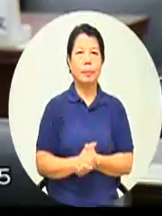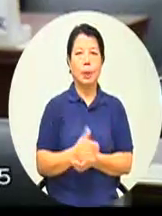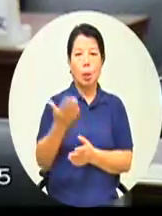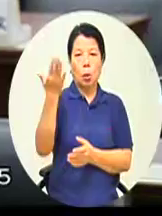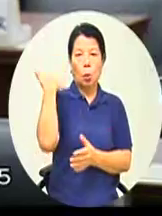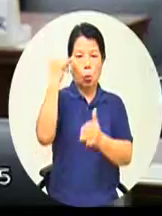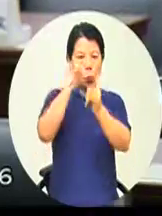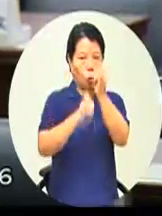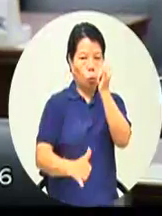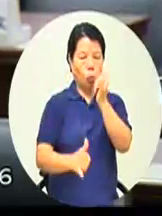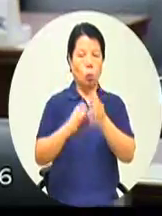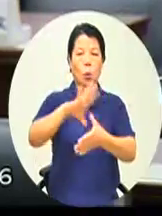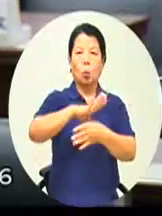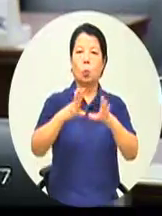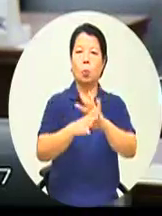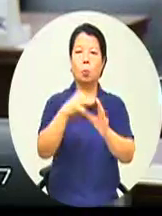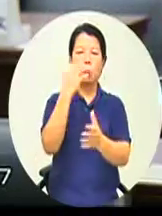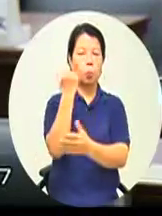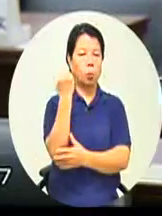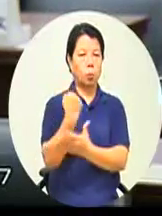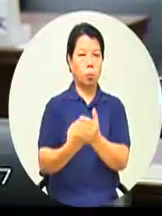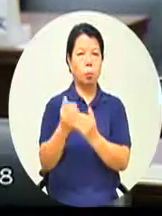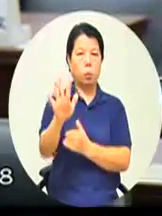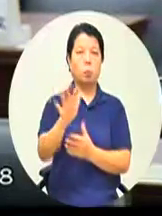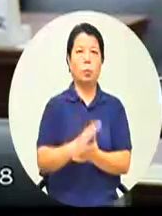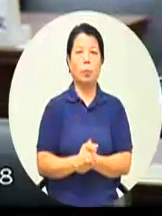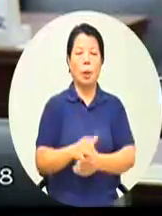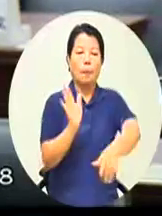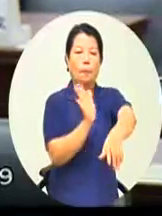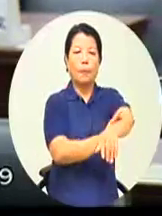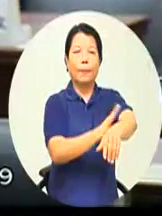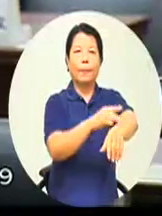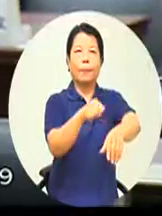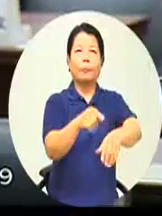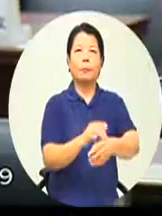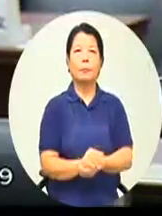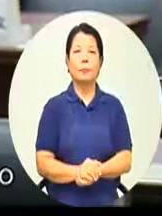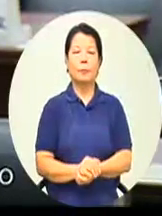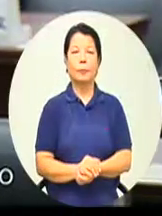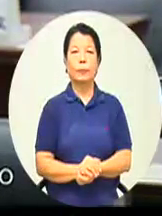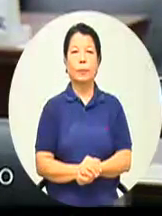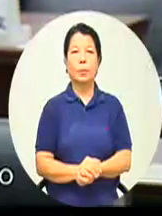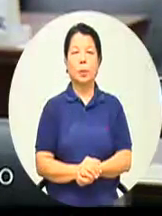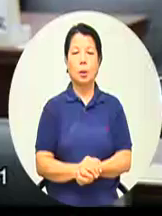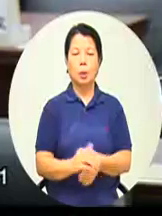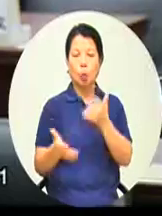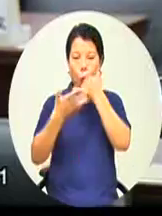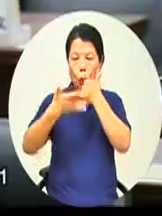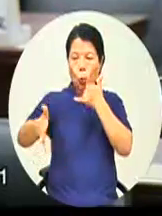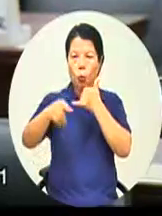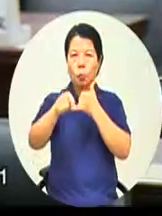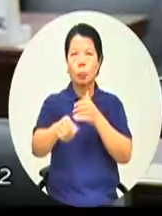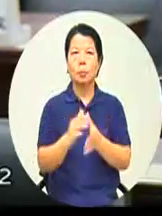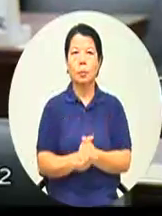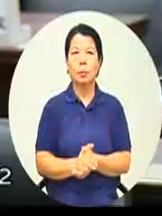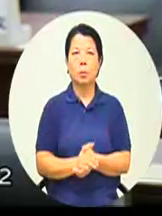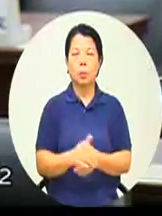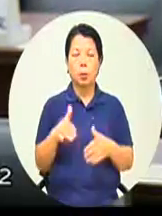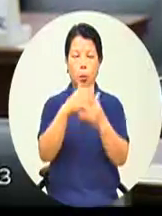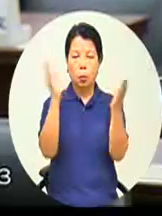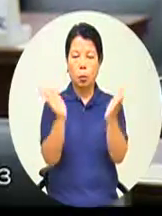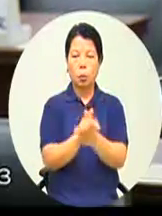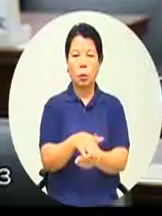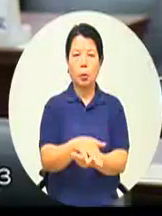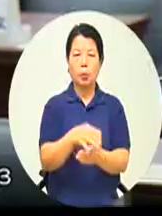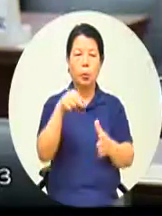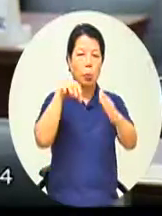历史地理文化的存在，所以讲啊有当边啊，当边啊，运河边啊，把遐所有的仓